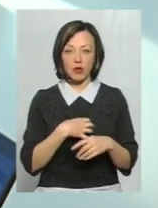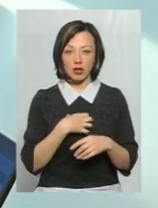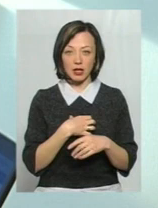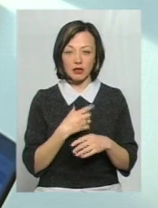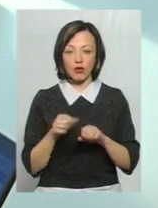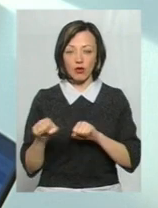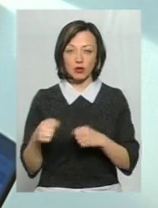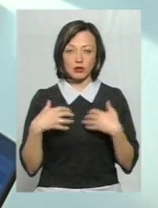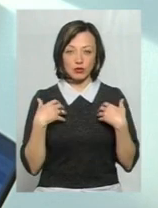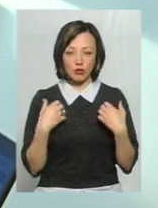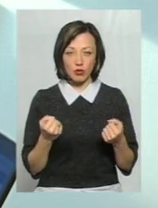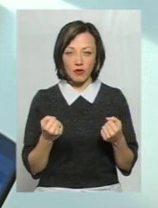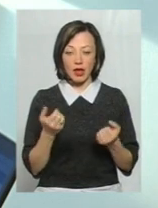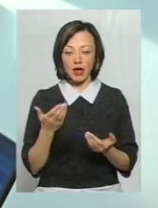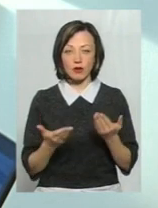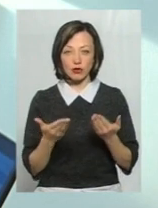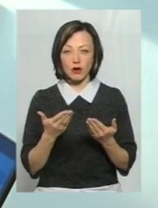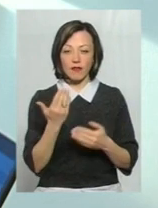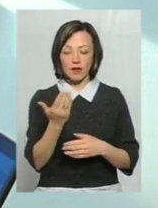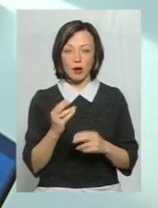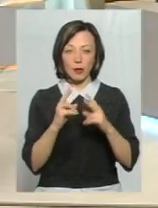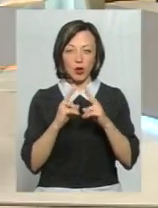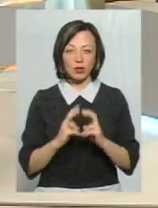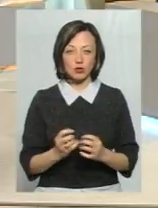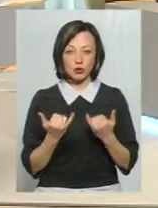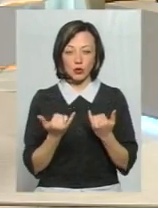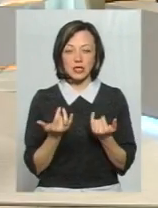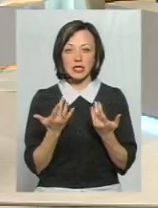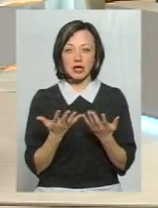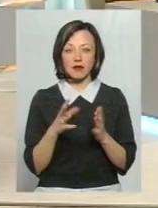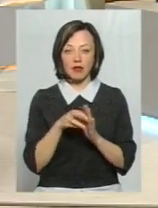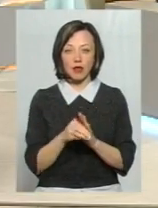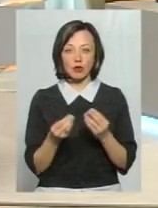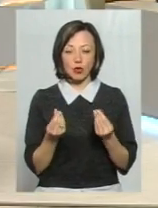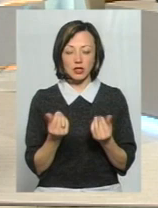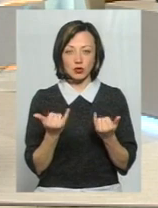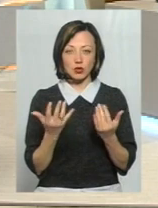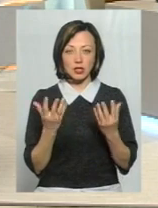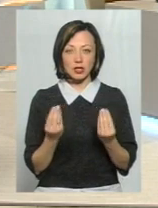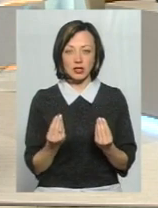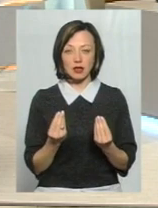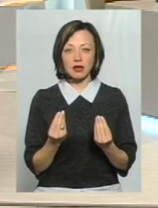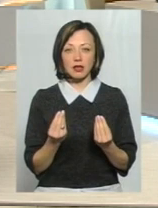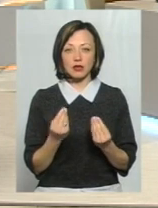поставили, це охорона здоров'я. Тому що якщо ви проаналізуєте сьогодні, скільки вкладаємо кошти навіть на сьогоднішній розподіл,